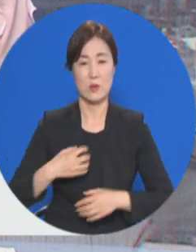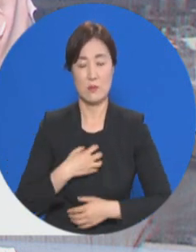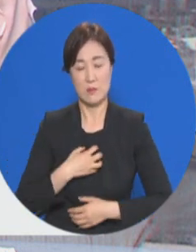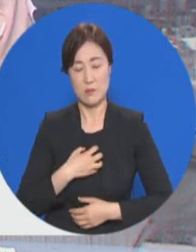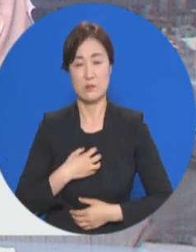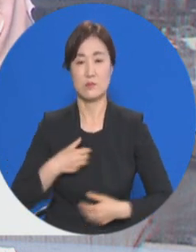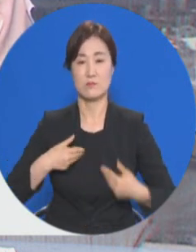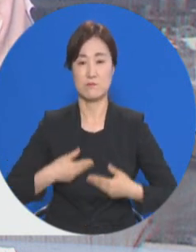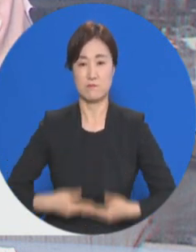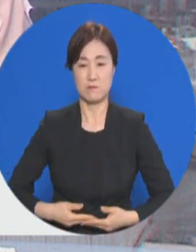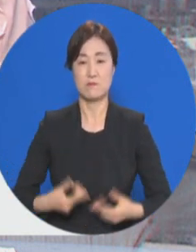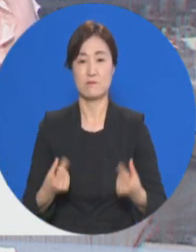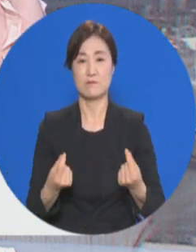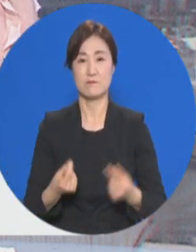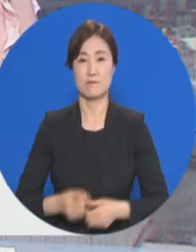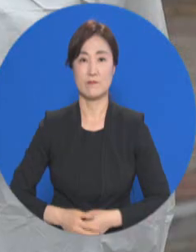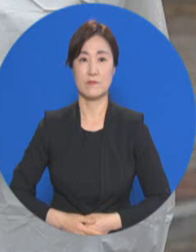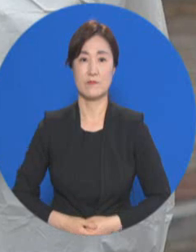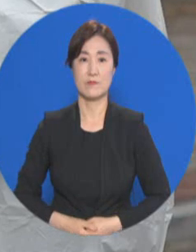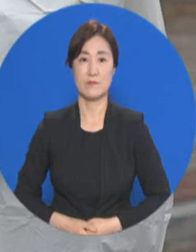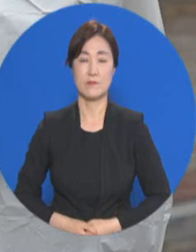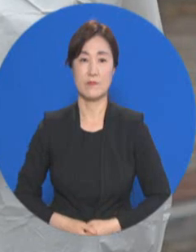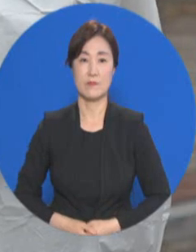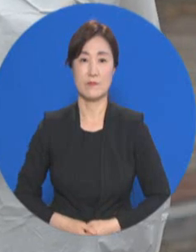첫뉴스 조희원 기자.